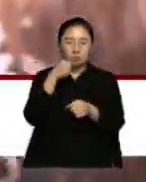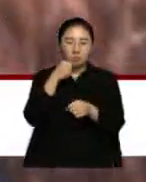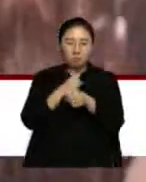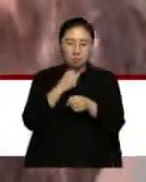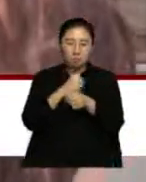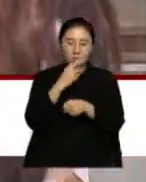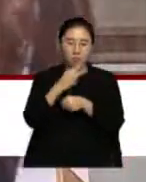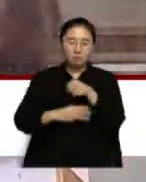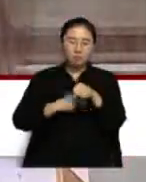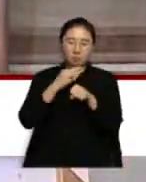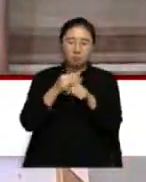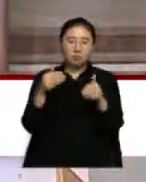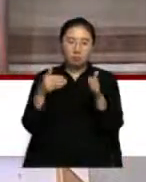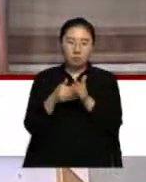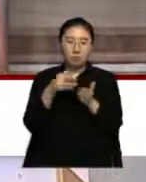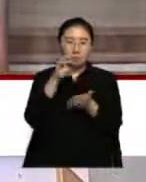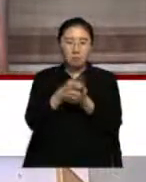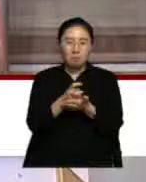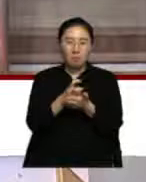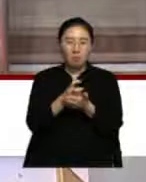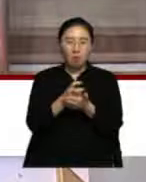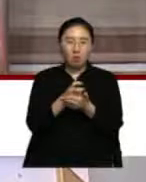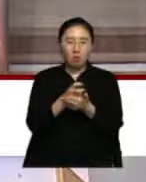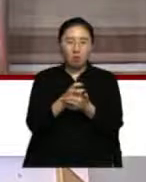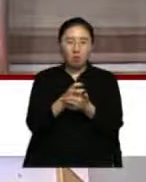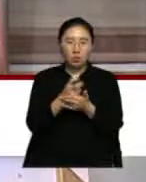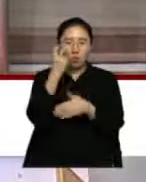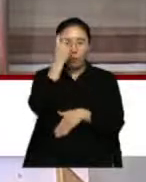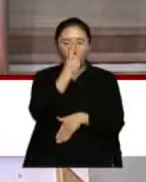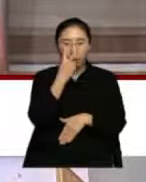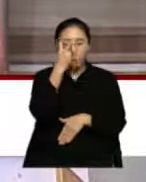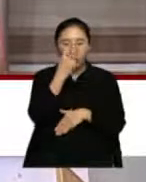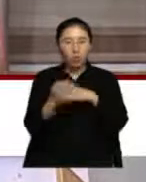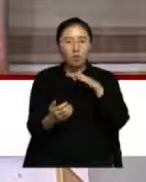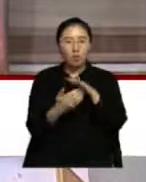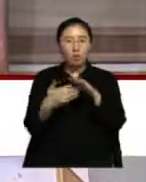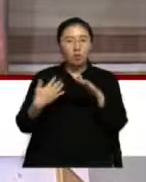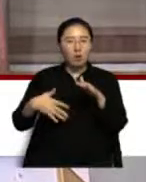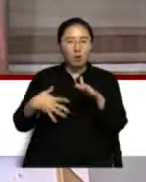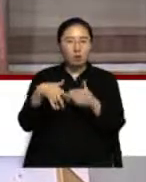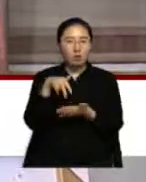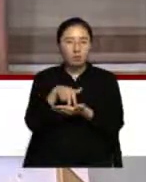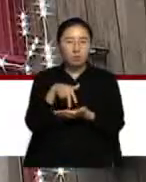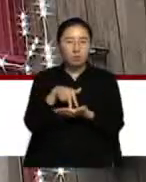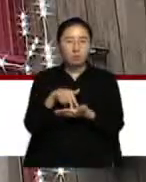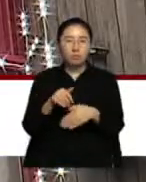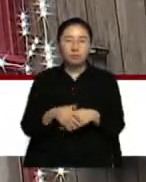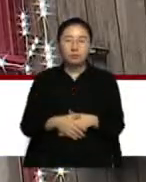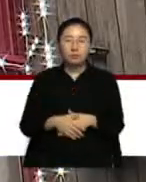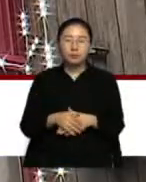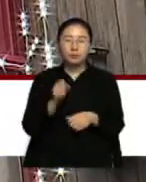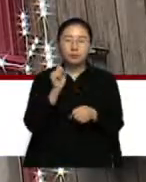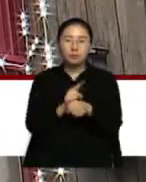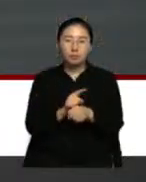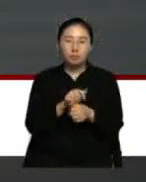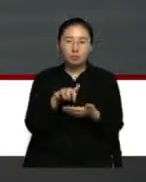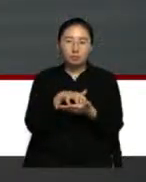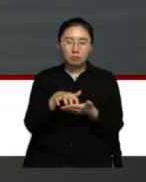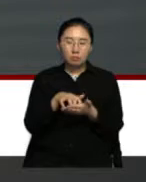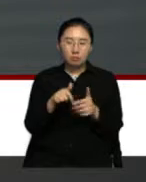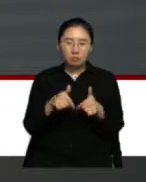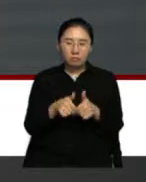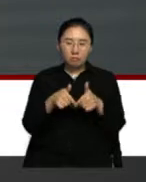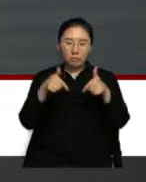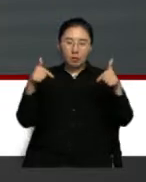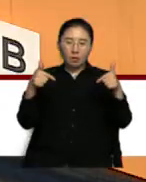지난 현재까지 과태료를 부과할 만한 법적 검토가 이루어지지 않았다는 입장입니다. 또 이미 수백 개의 금지